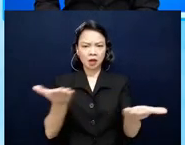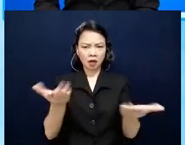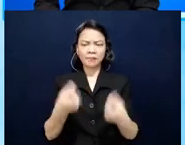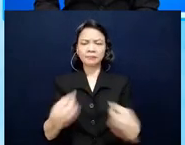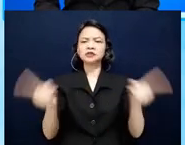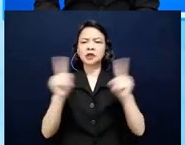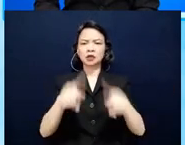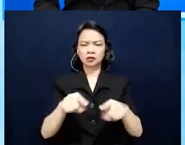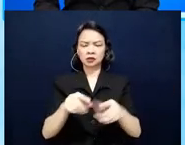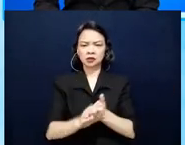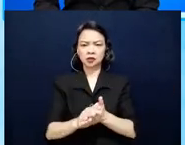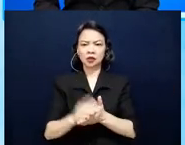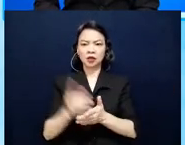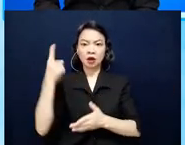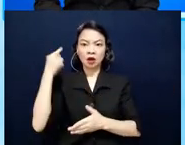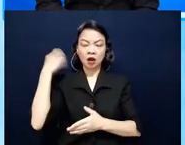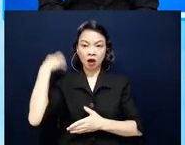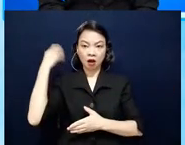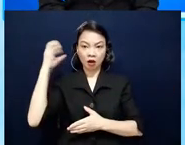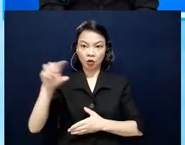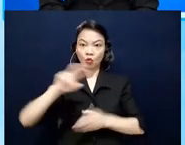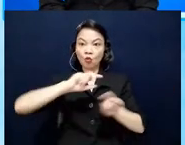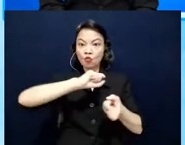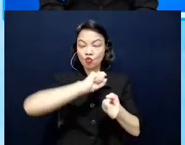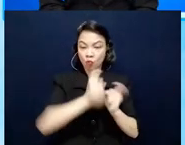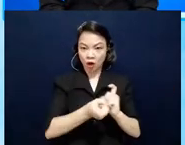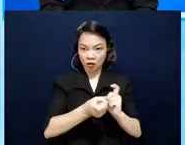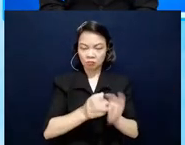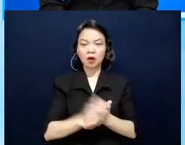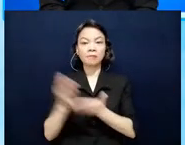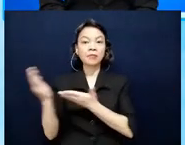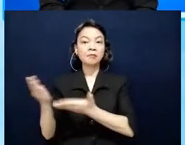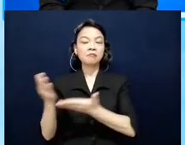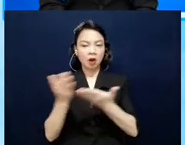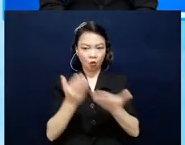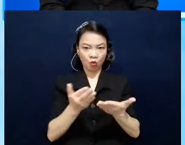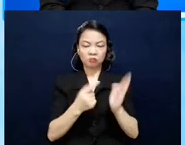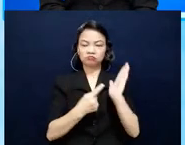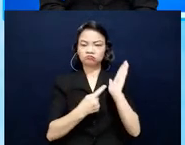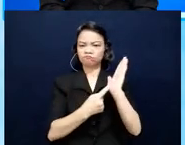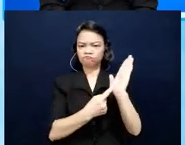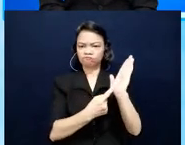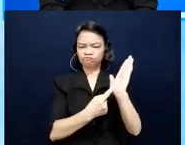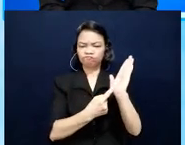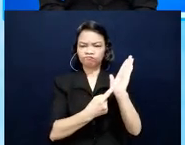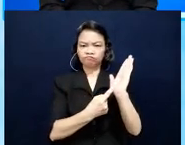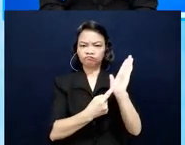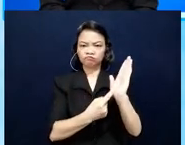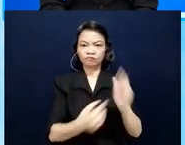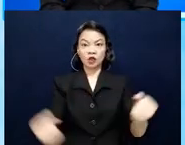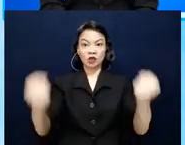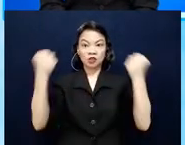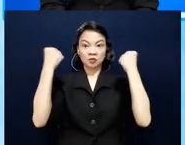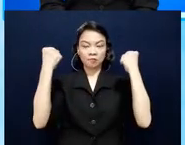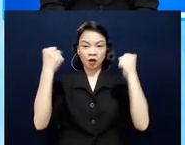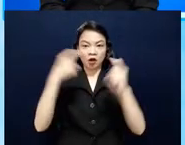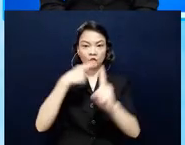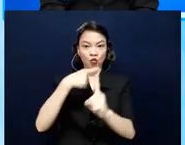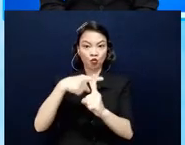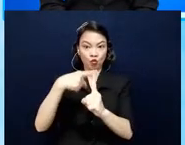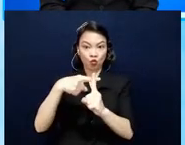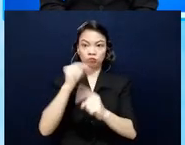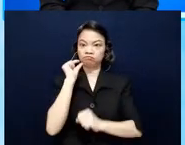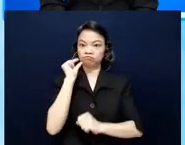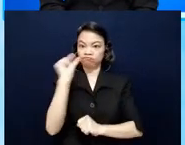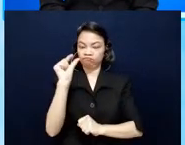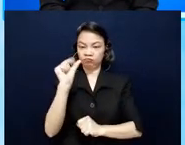agen perubahan di mana bisa membawa semangat positif untuk selalu